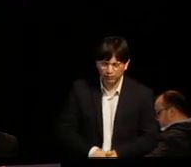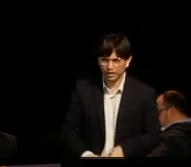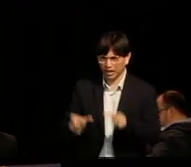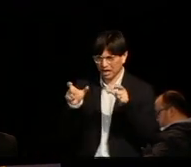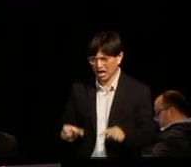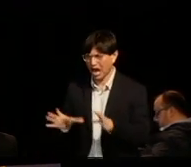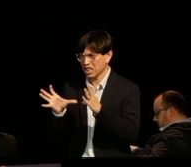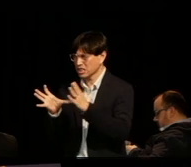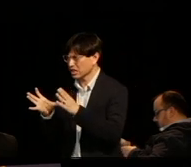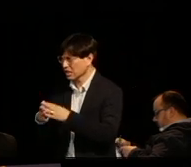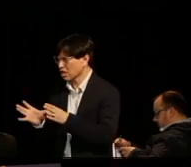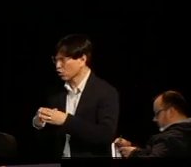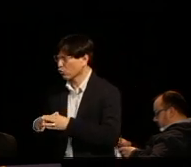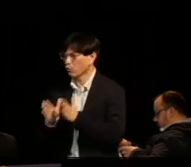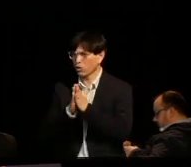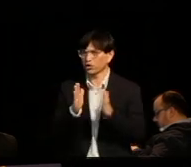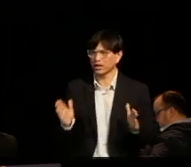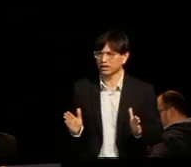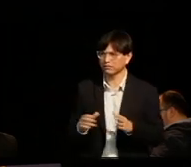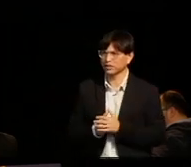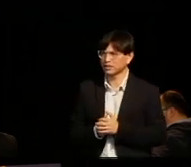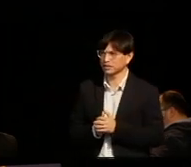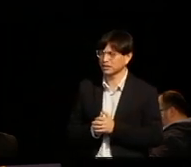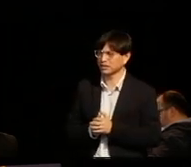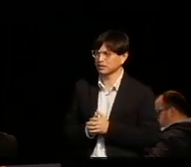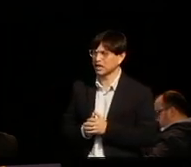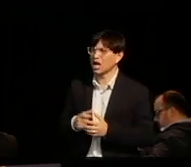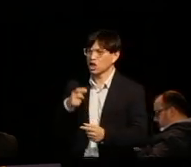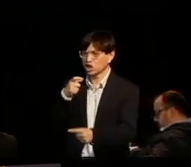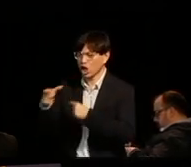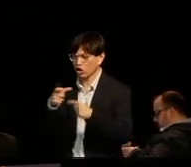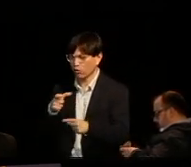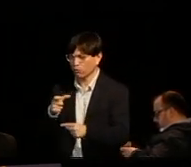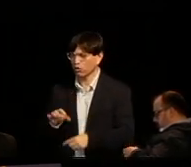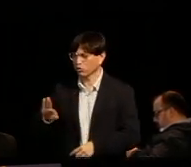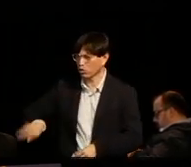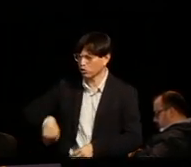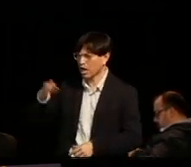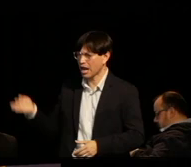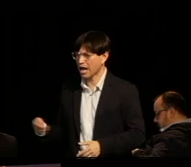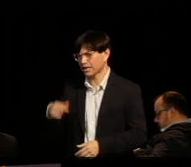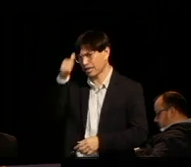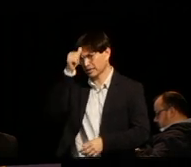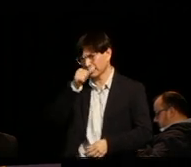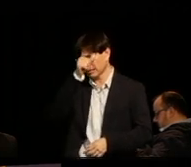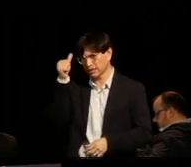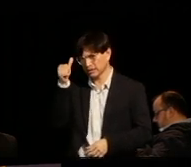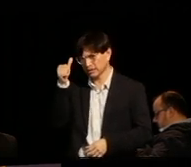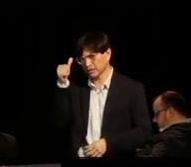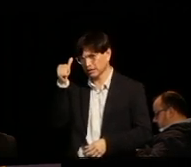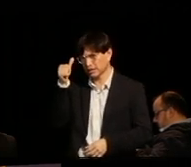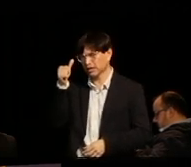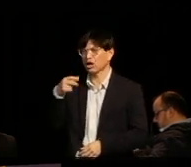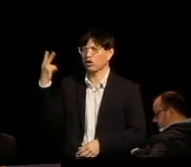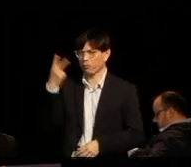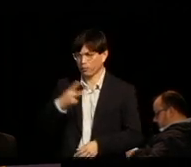gruppo di catechesi e nei confronti degli altri operatori pastorali degli altri catechisti del sacerdote quindi considerate veramente il